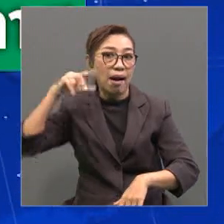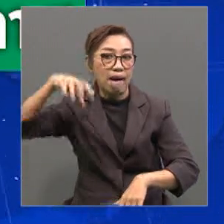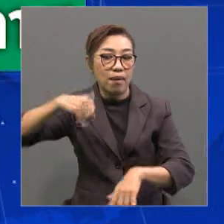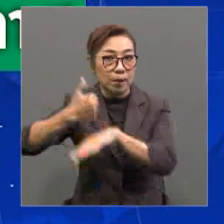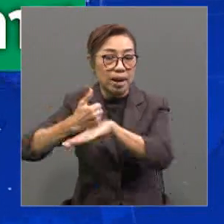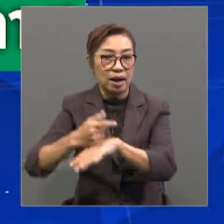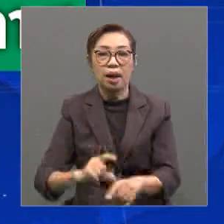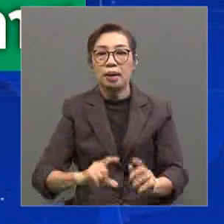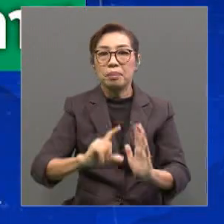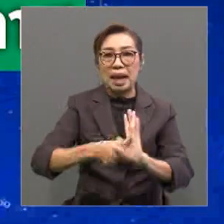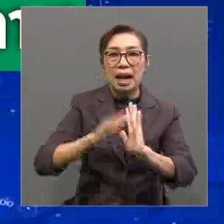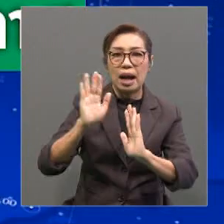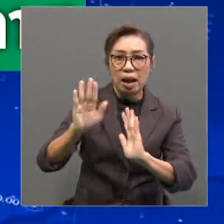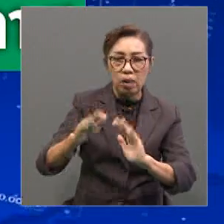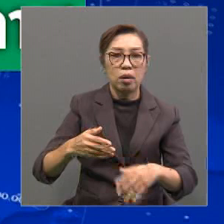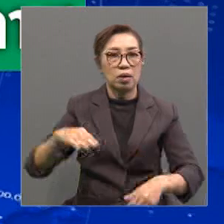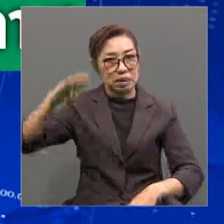อากาศด้วยค่ะ